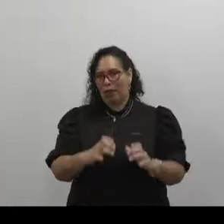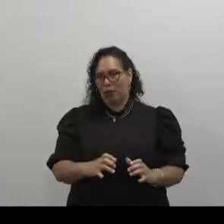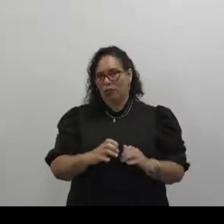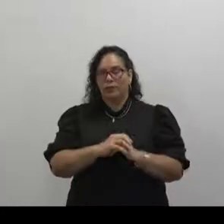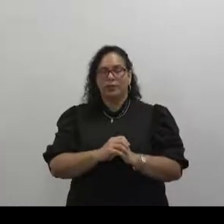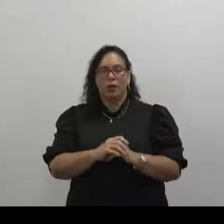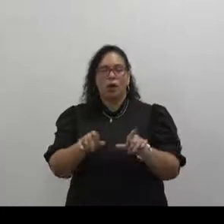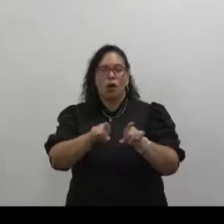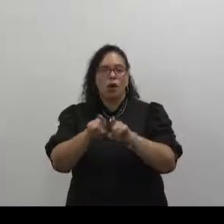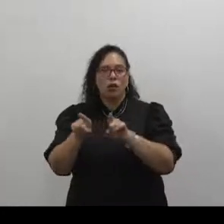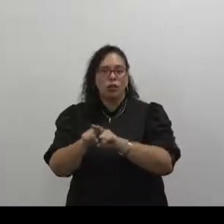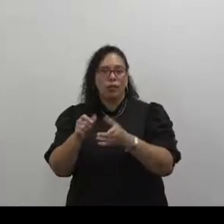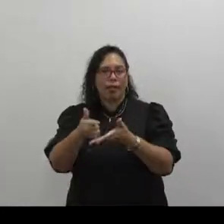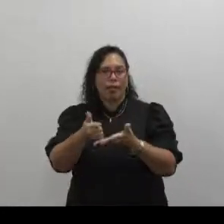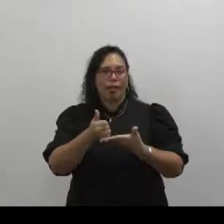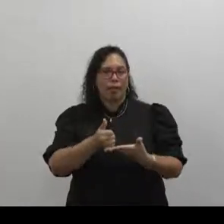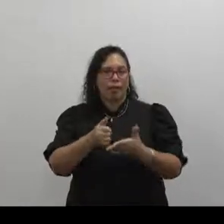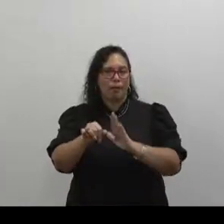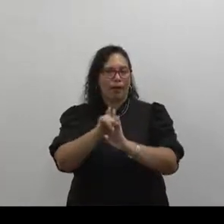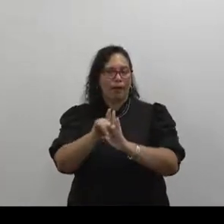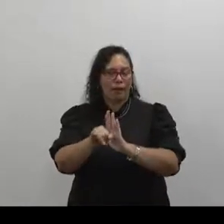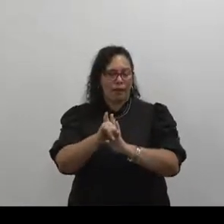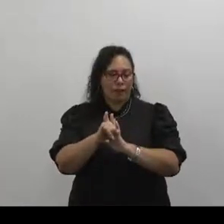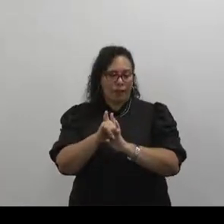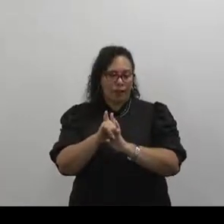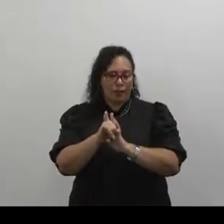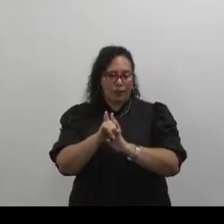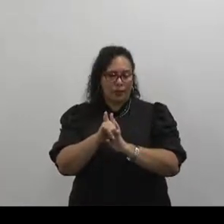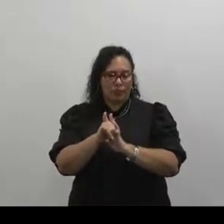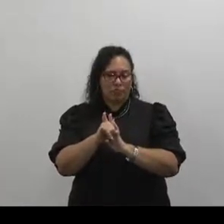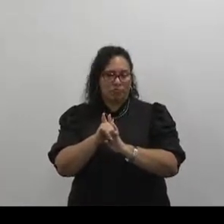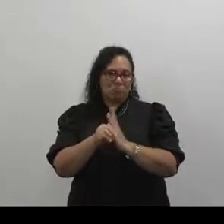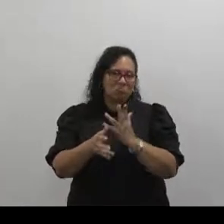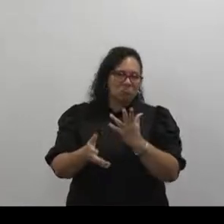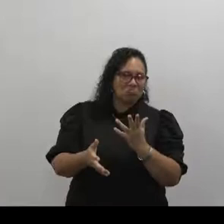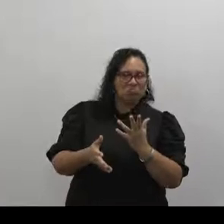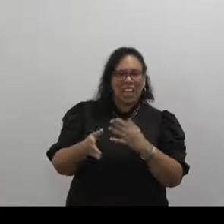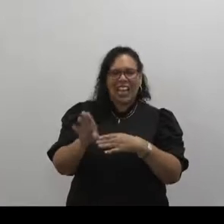nữa giờ bạn thằng on nữa giờ bạn chồng on nâng đẹp cả nè